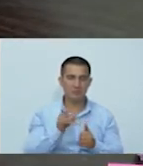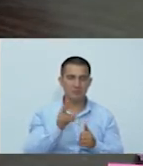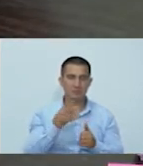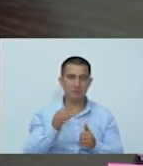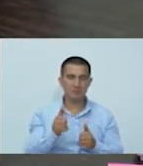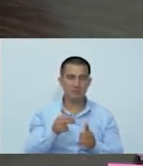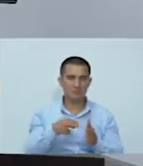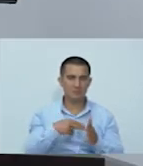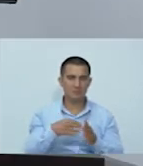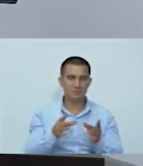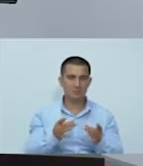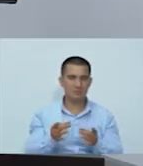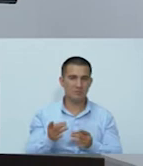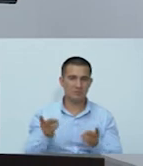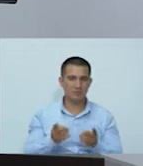uchun